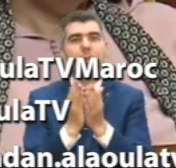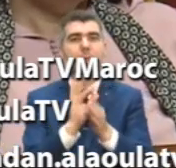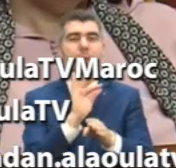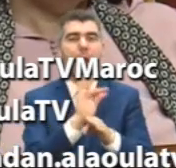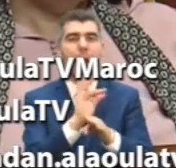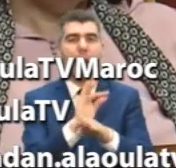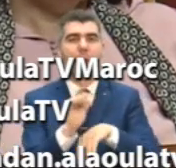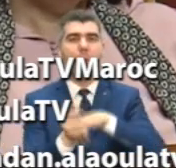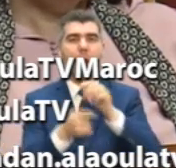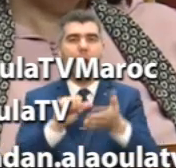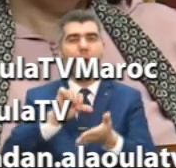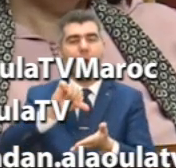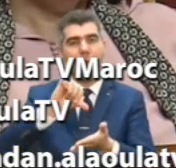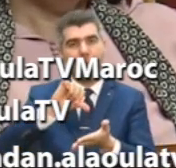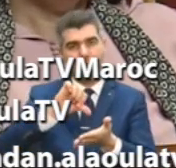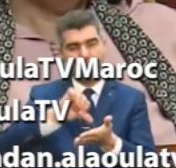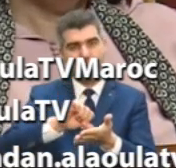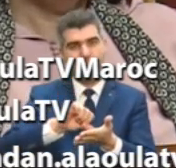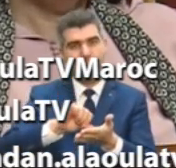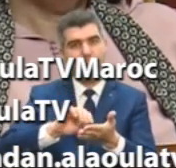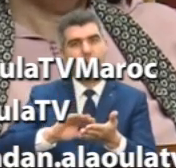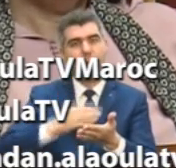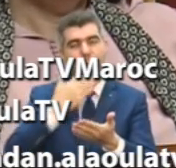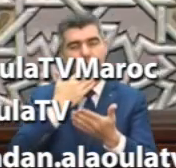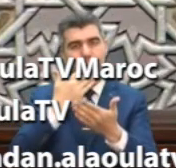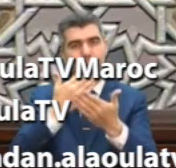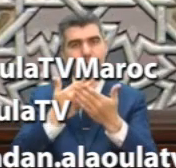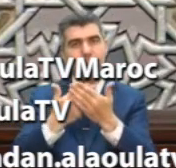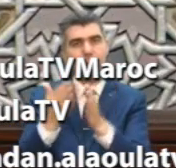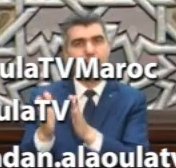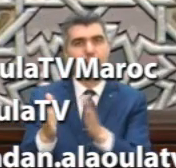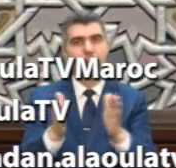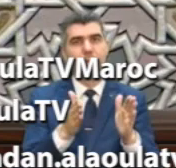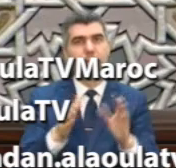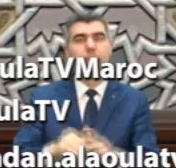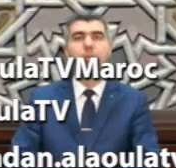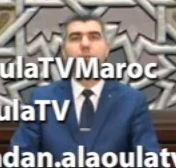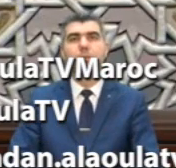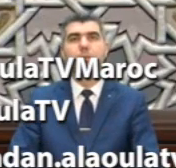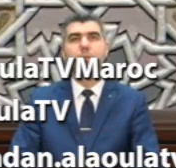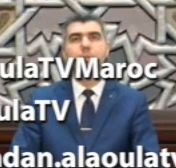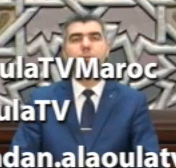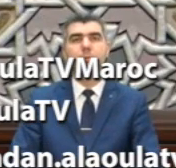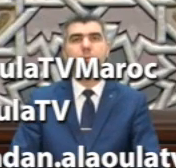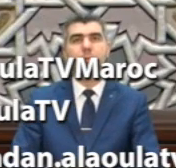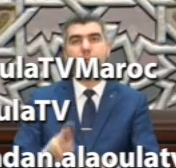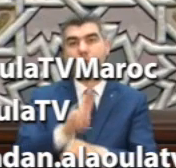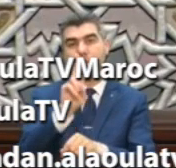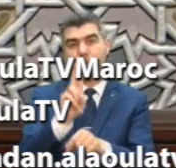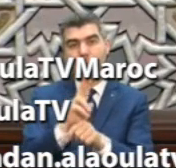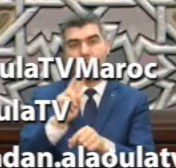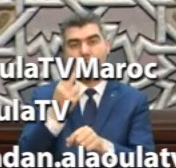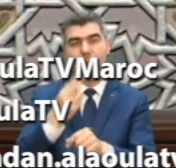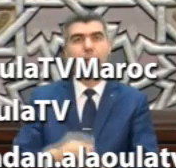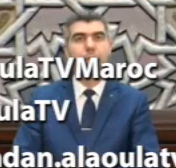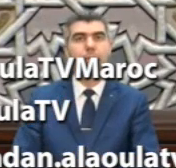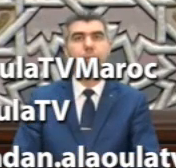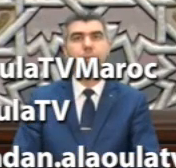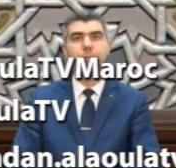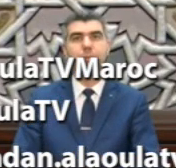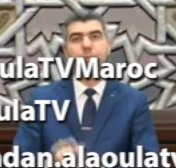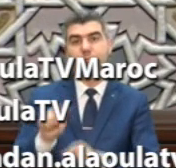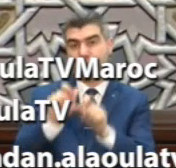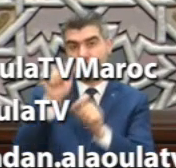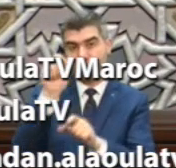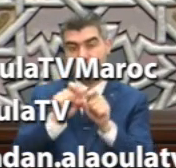تعليم القروي، تعليم بالعالم القروي. شكرا. شكرا. إذن السؤال الموالي للسيدات